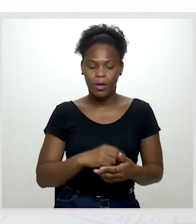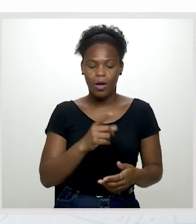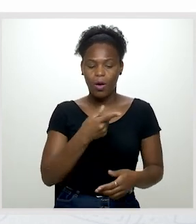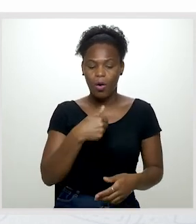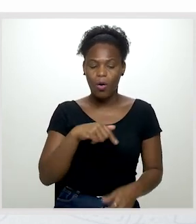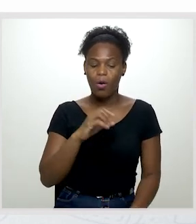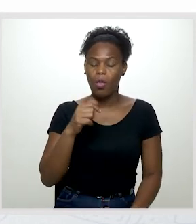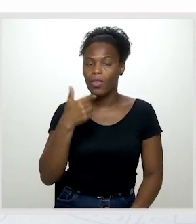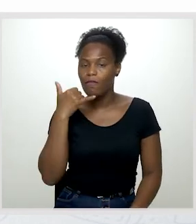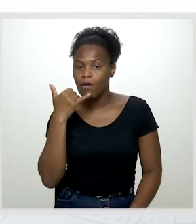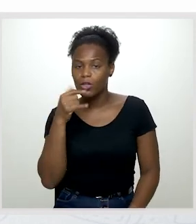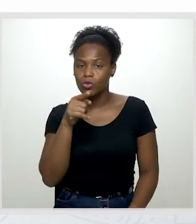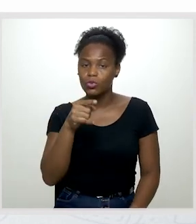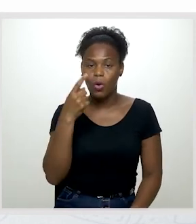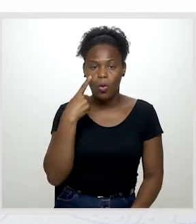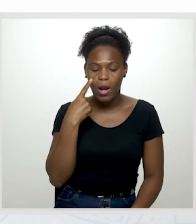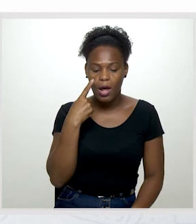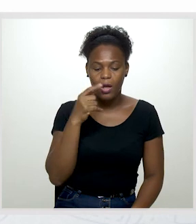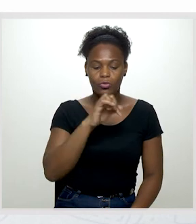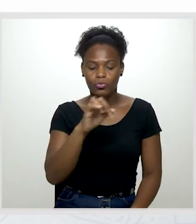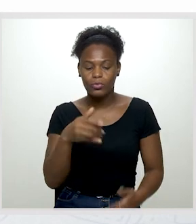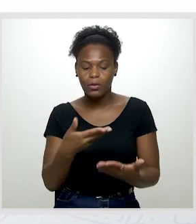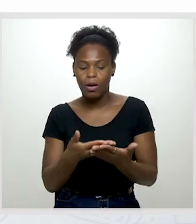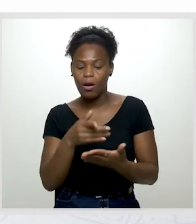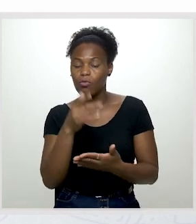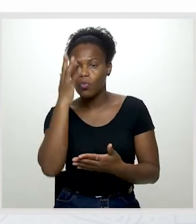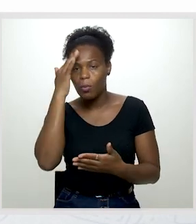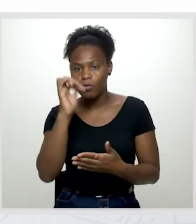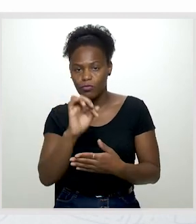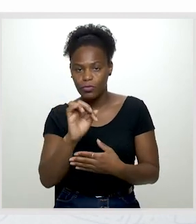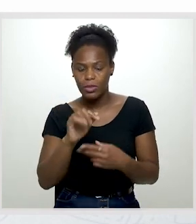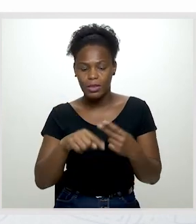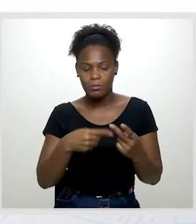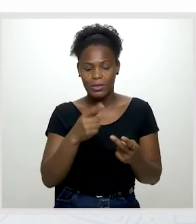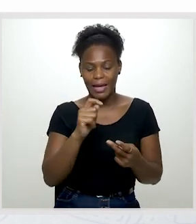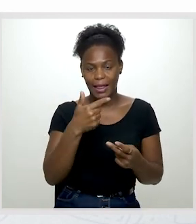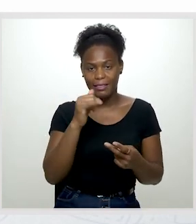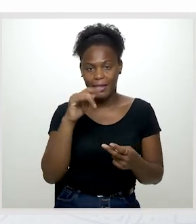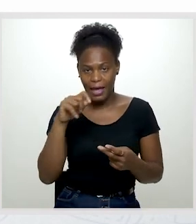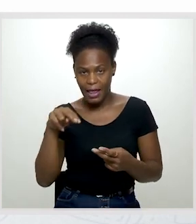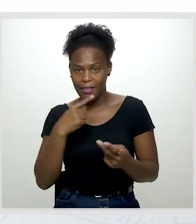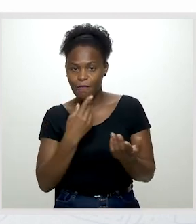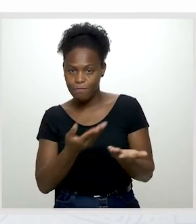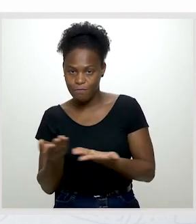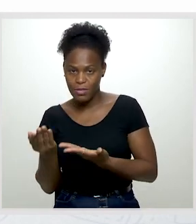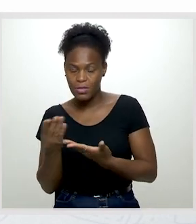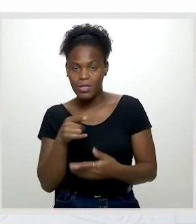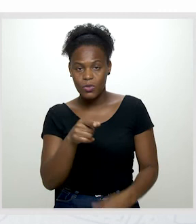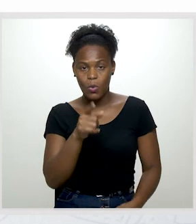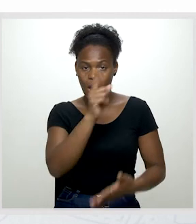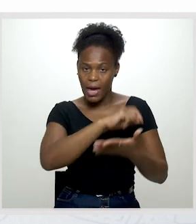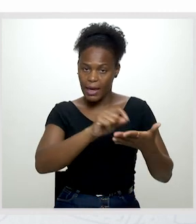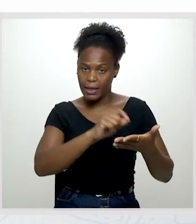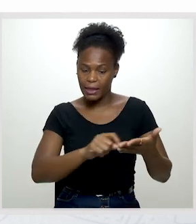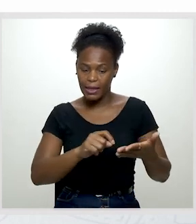On téléphone, tu connais, tu donneras ton numéro, Étienne invite,